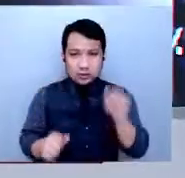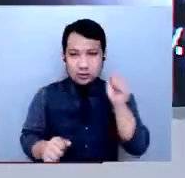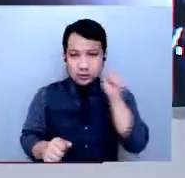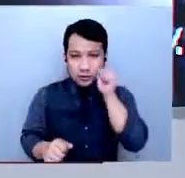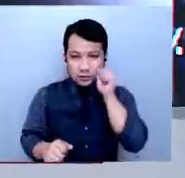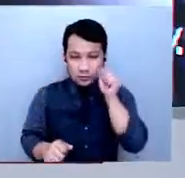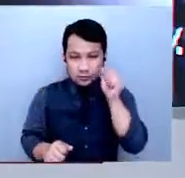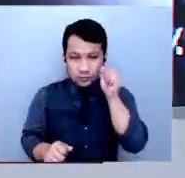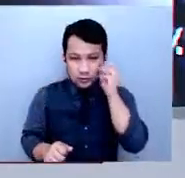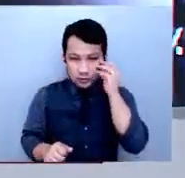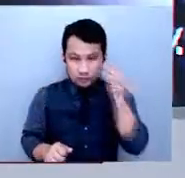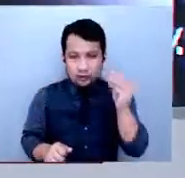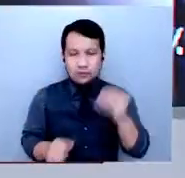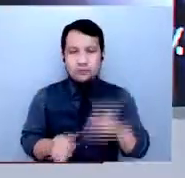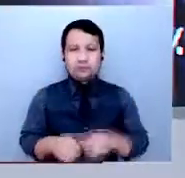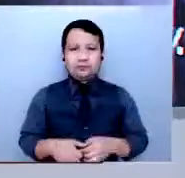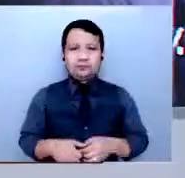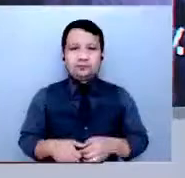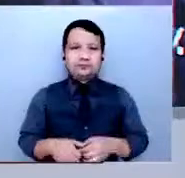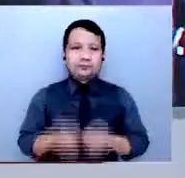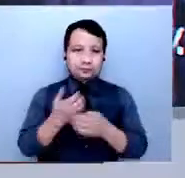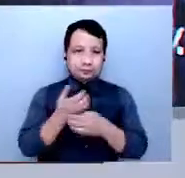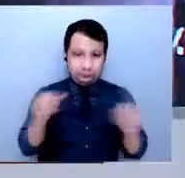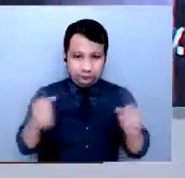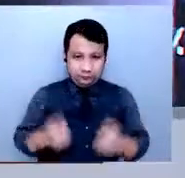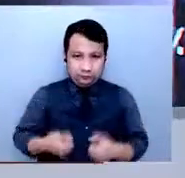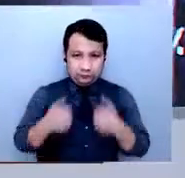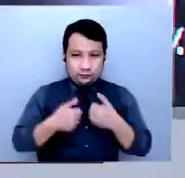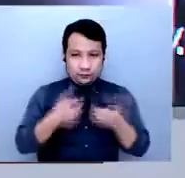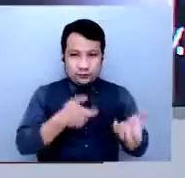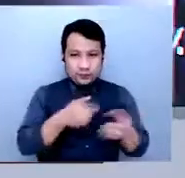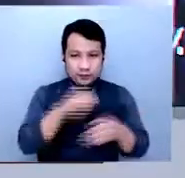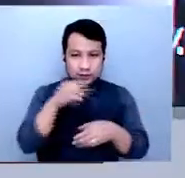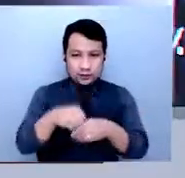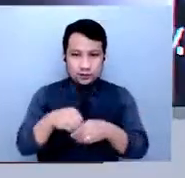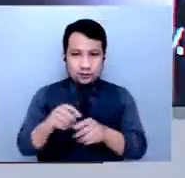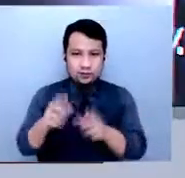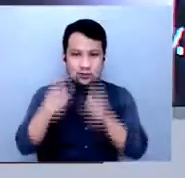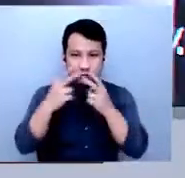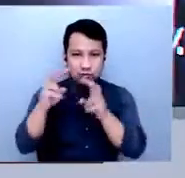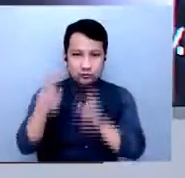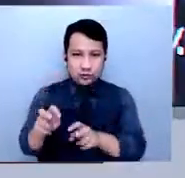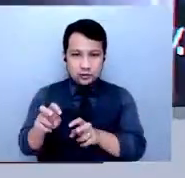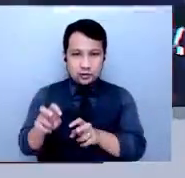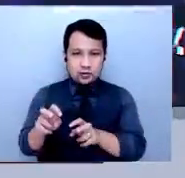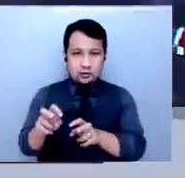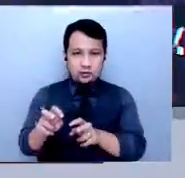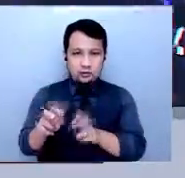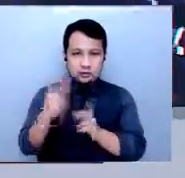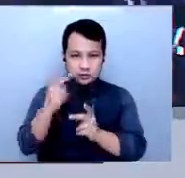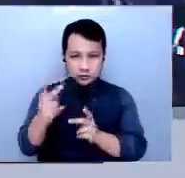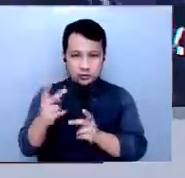Mirasol. Isang survivor naman sa Pamaril ang nasa ilalim ng Witness Protection Program.